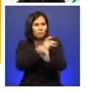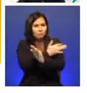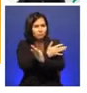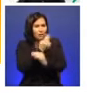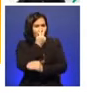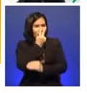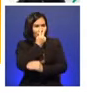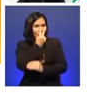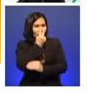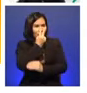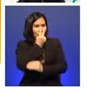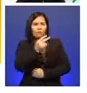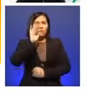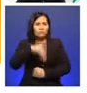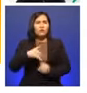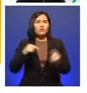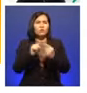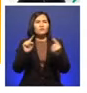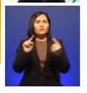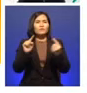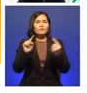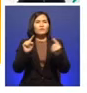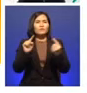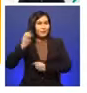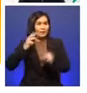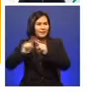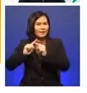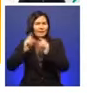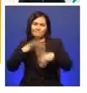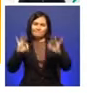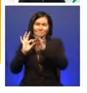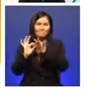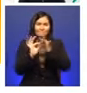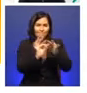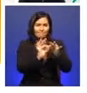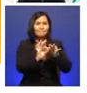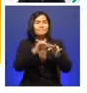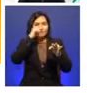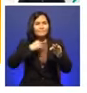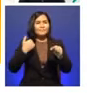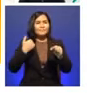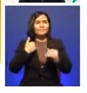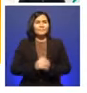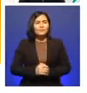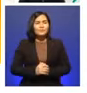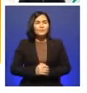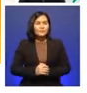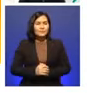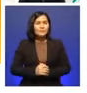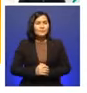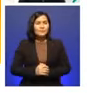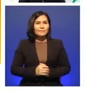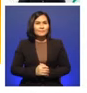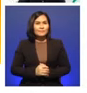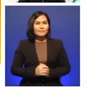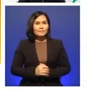าบทบาทของสวัสดิการสังคมนั้นมีความสำคัญมากขึ้นนะครับทีนี้เรามาดูฮะสถานการณ์ใหญ่ๆที่ทางอาจ